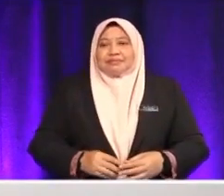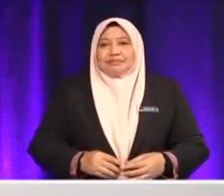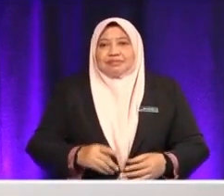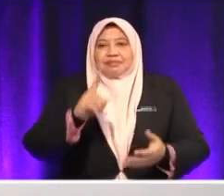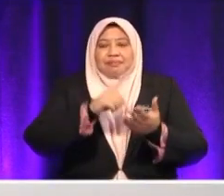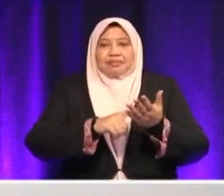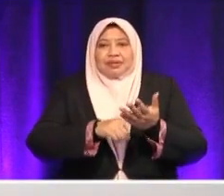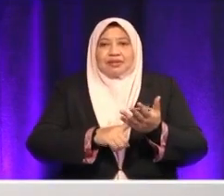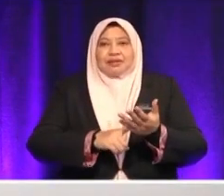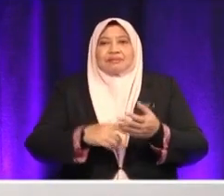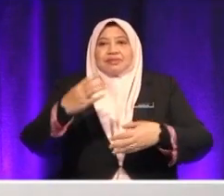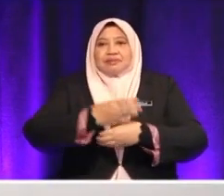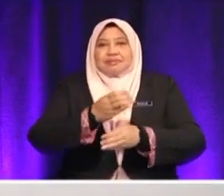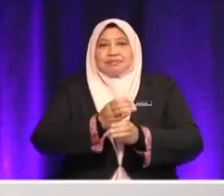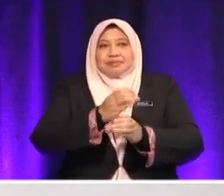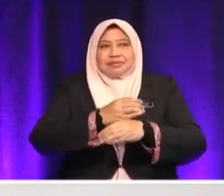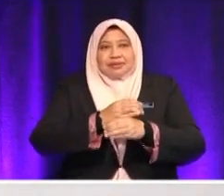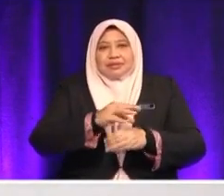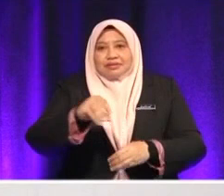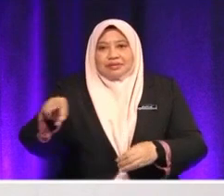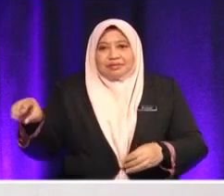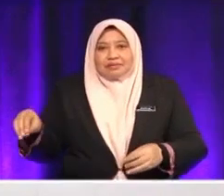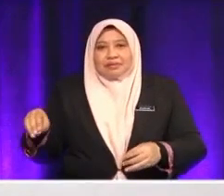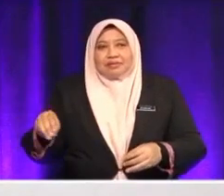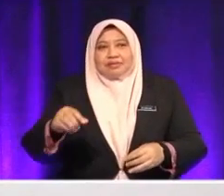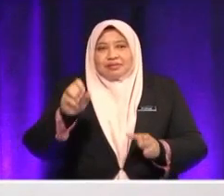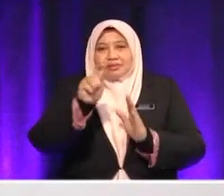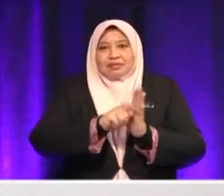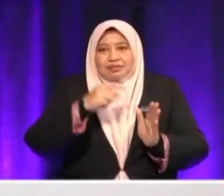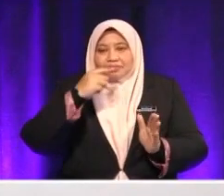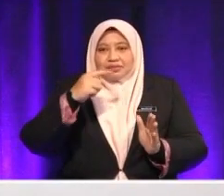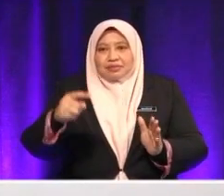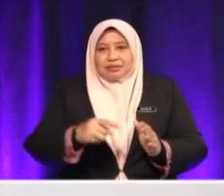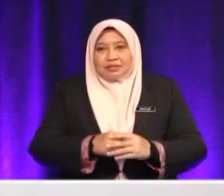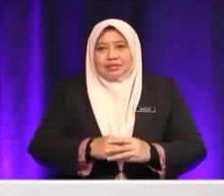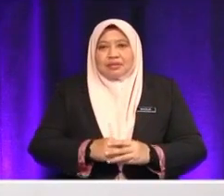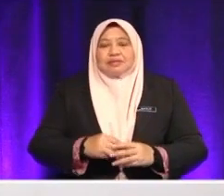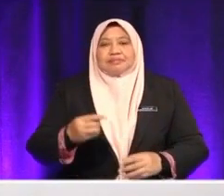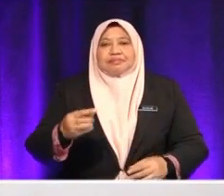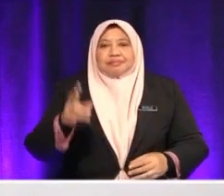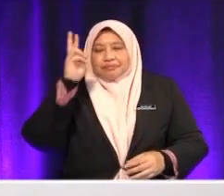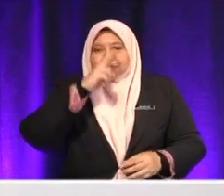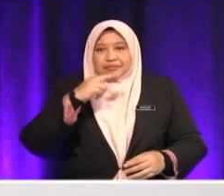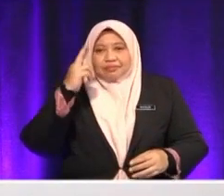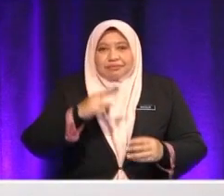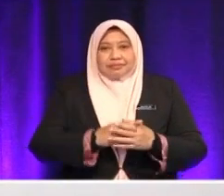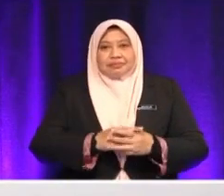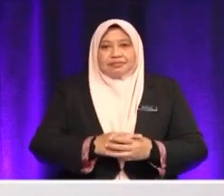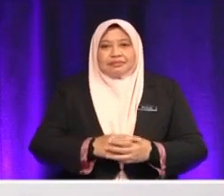apakah bentuk taburan tersebut dan taburan tersebut adalah merupakan taburan